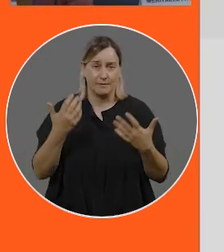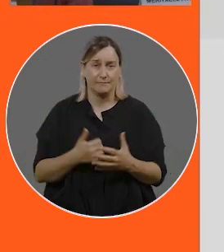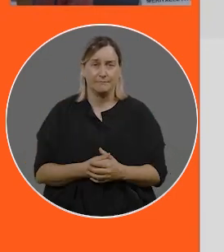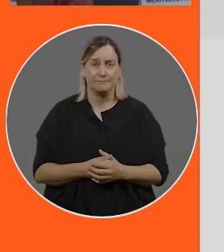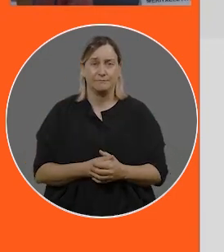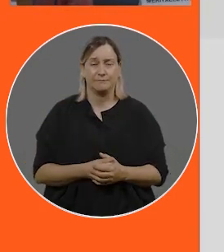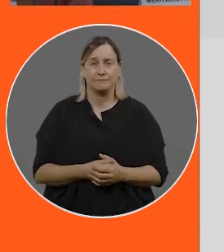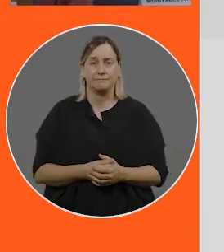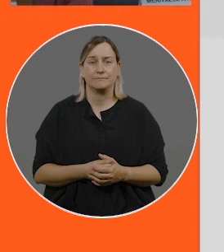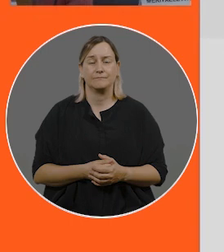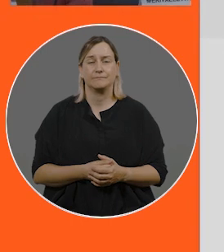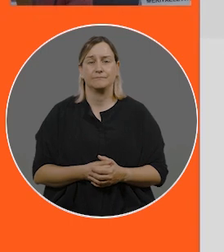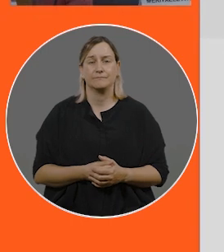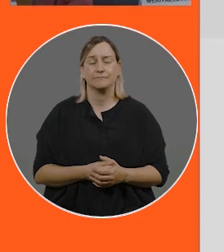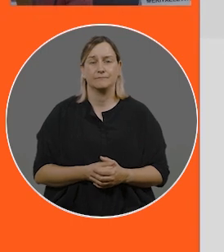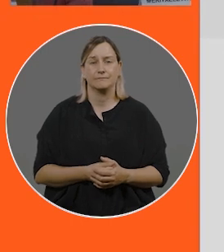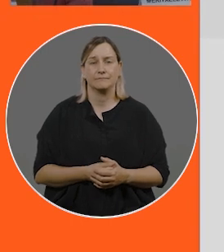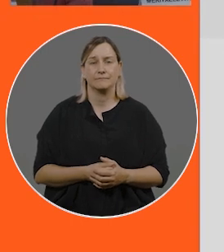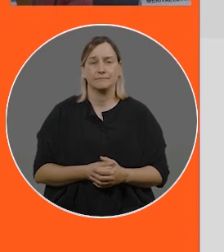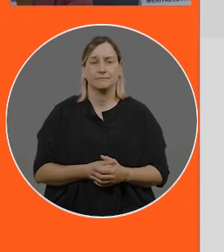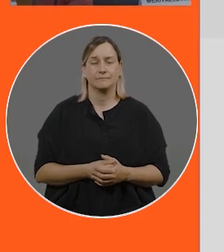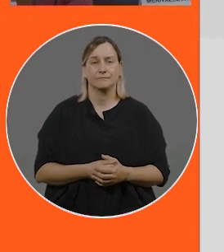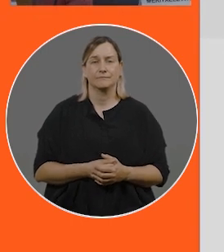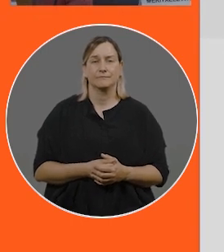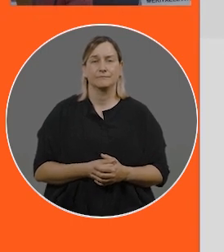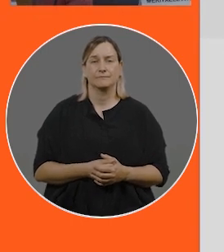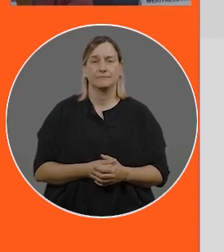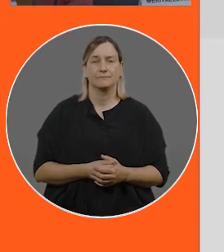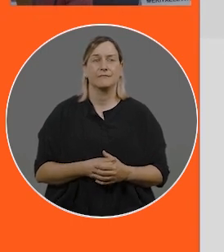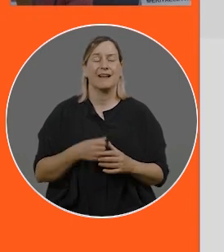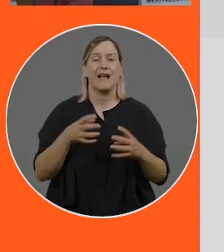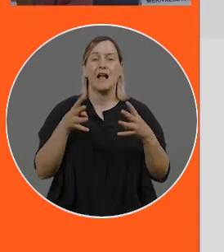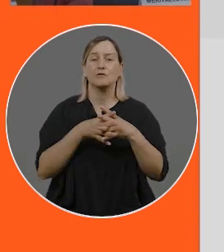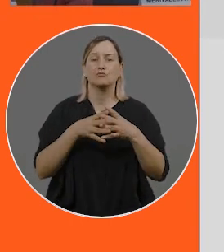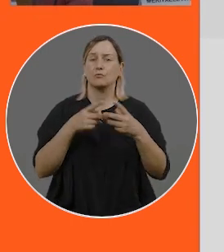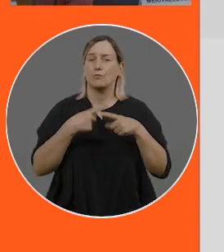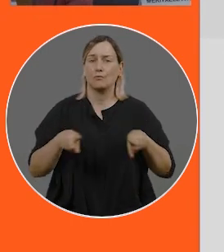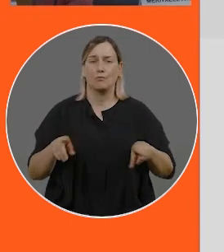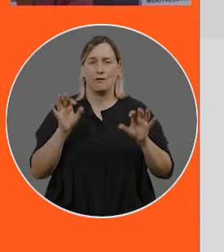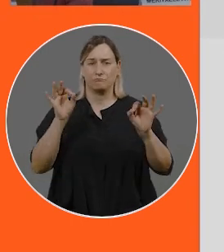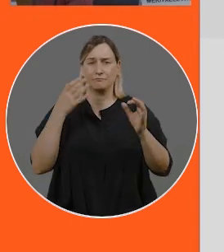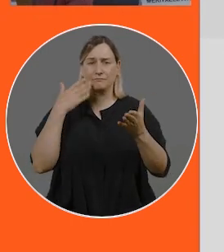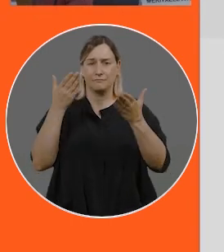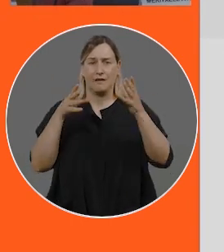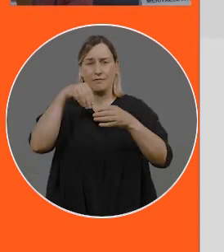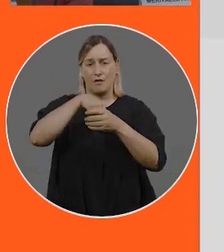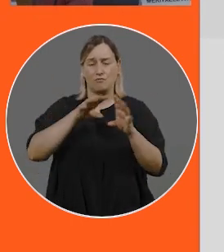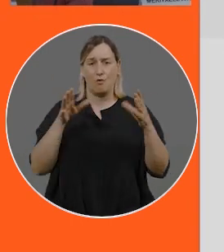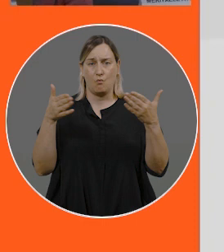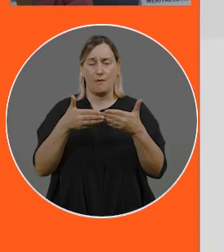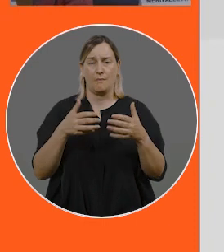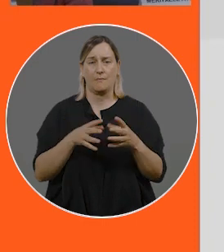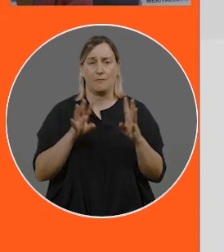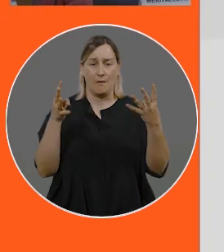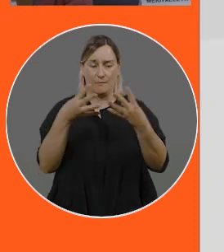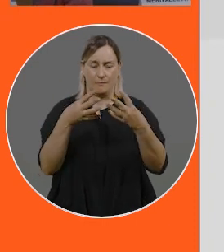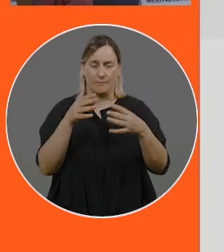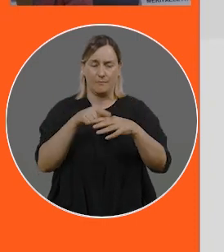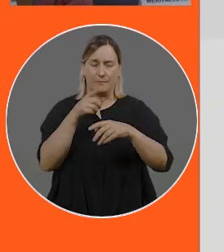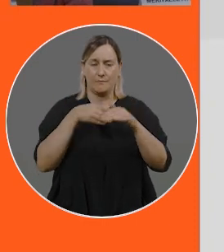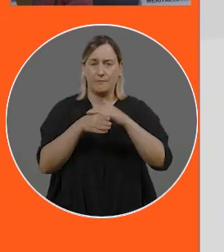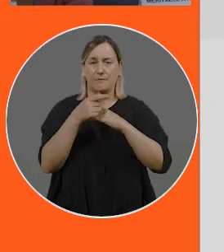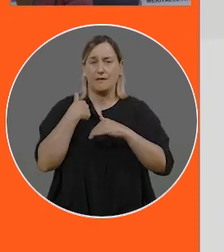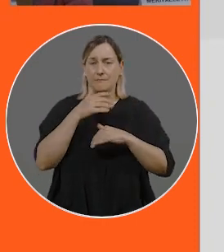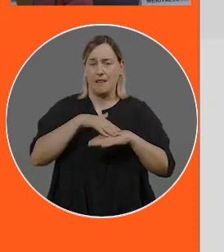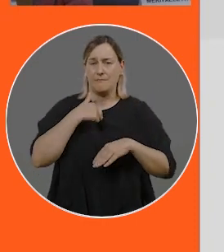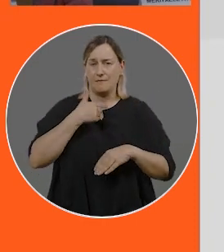Llavors, bueno, aquí és una estructura molt diferent de tot el que hi ha a la web i llavors em servia